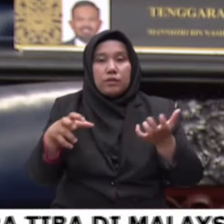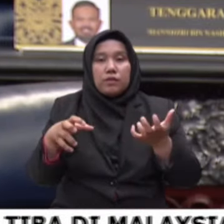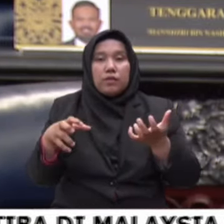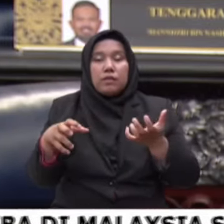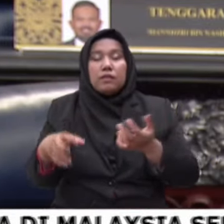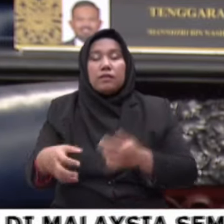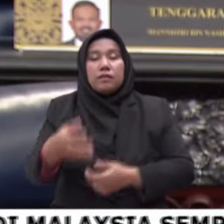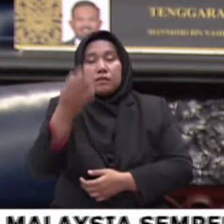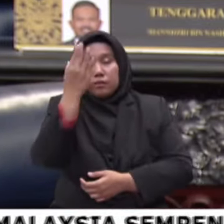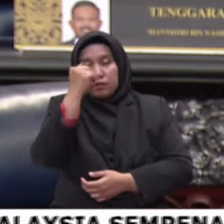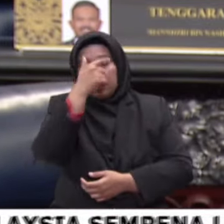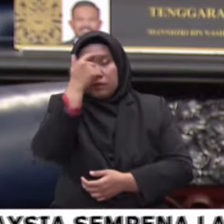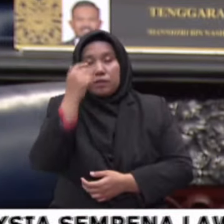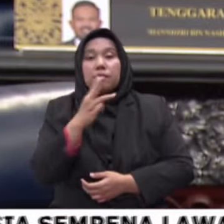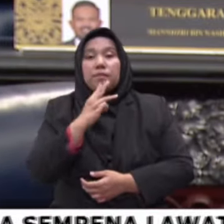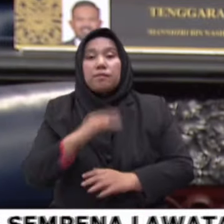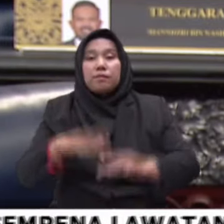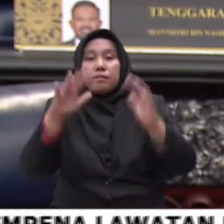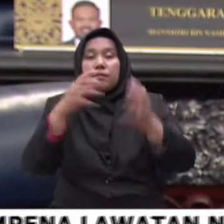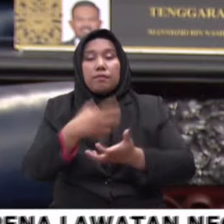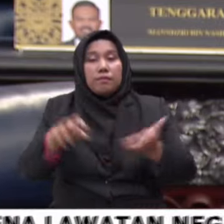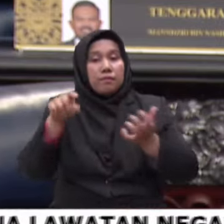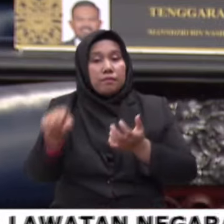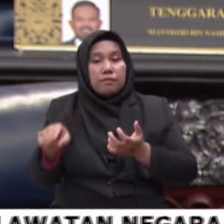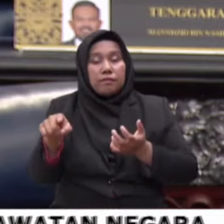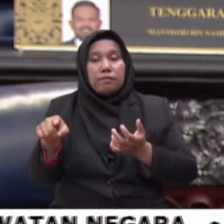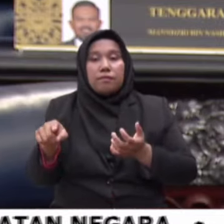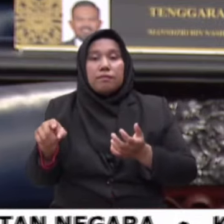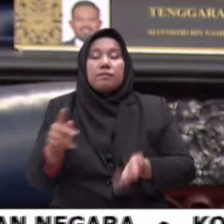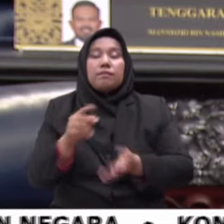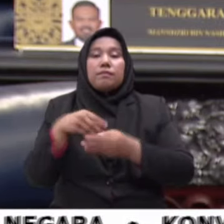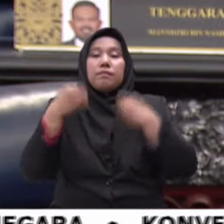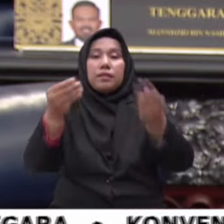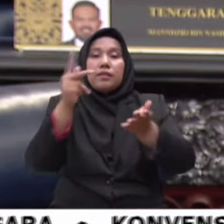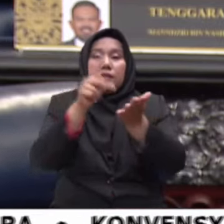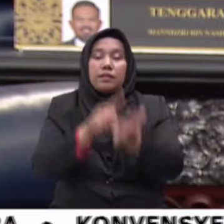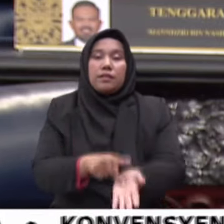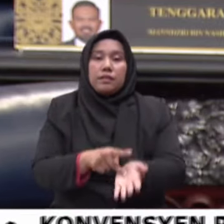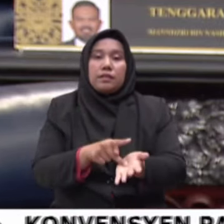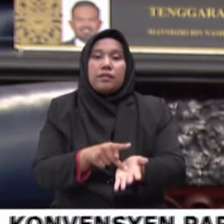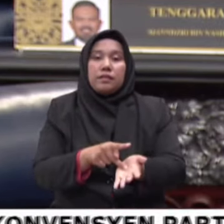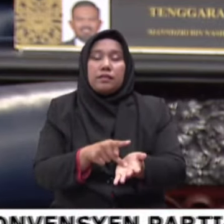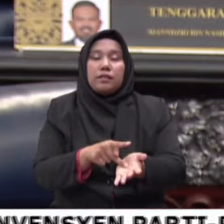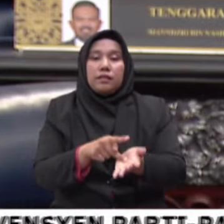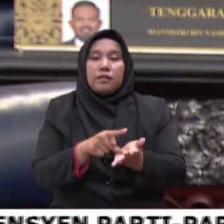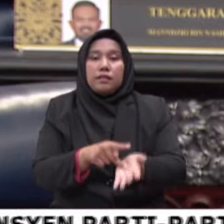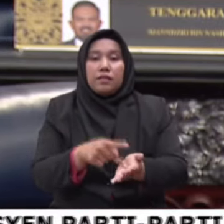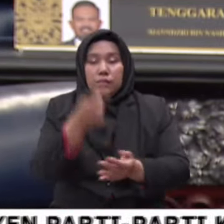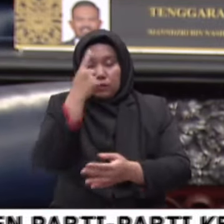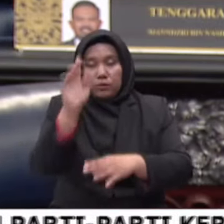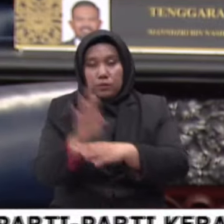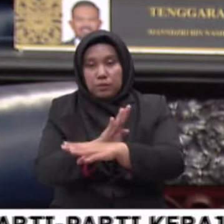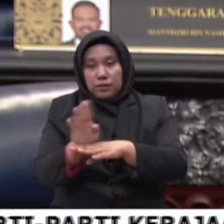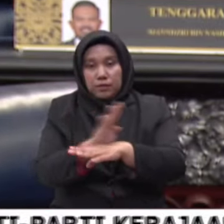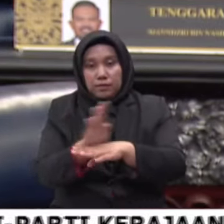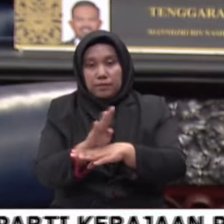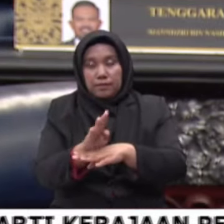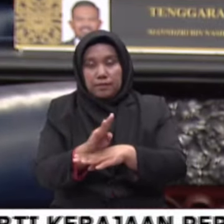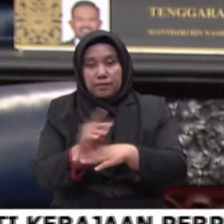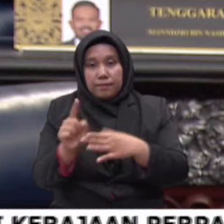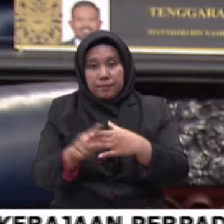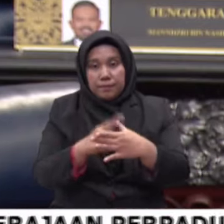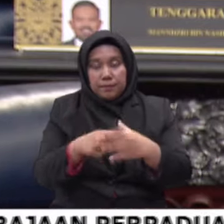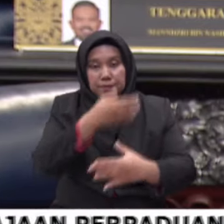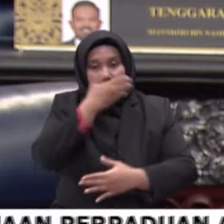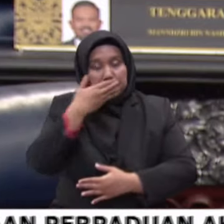akibat banjir. Kerosakan tersebut sudah tentu memberi aa impak aa kepada kelangsungan perniagaan mereka. Lebih-lebih lagi bulan